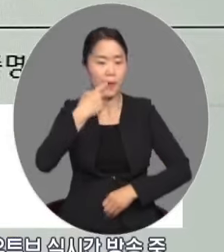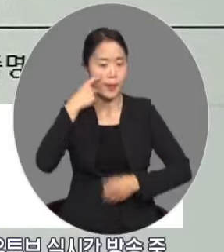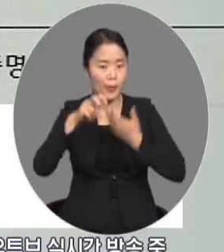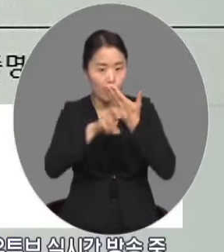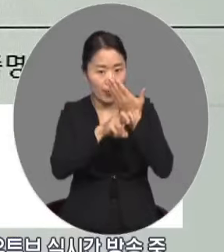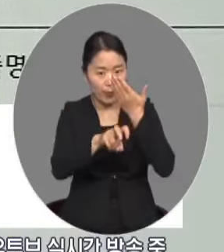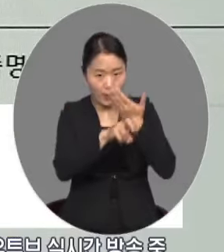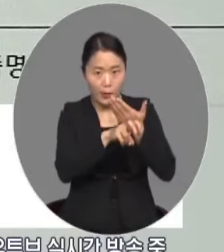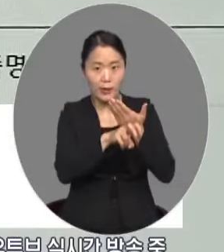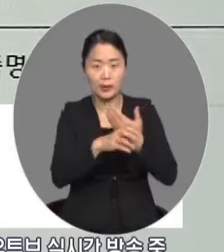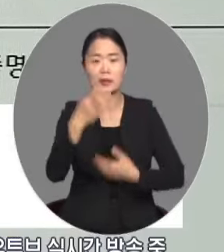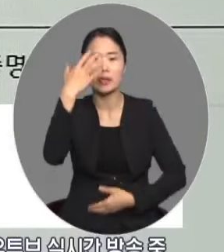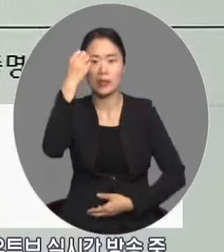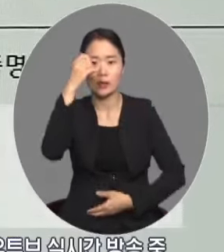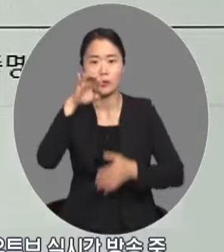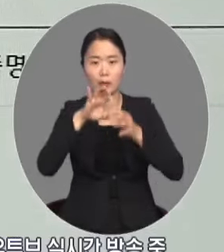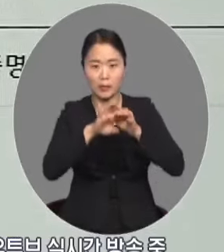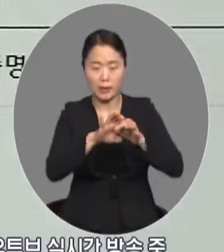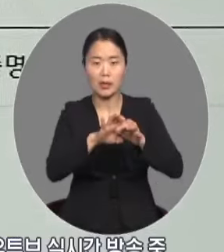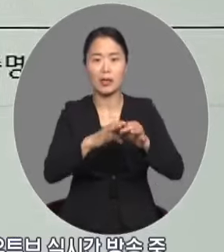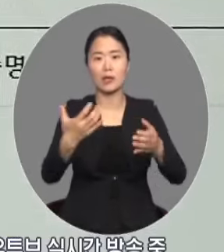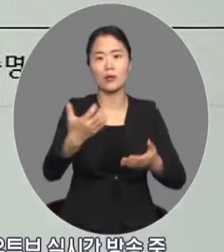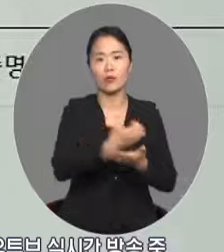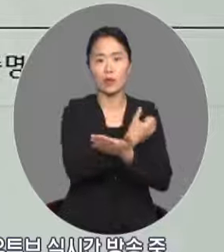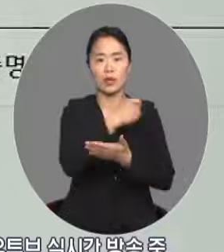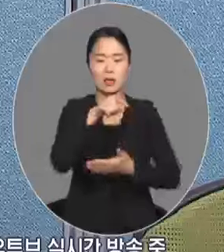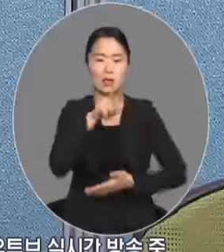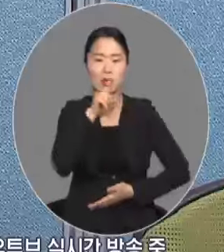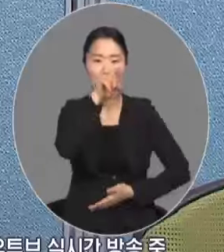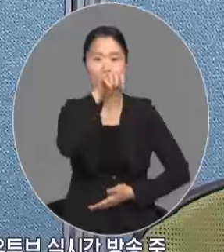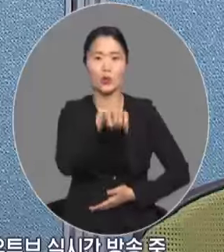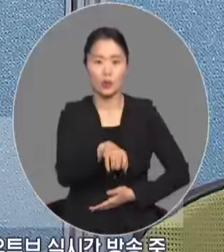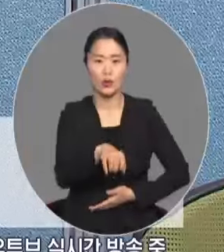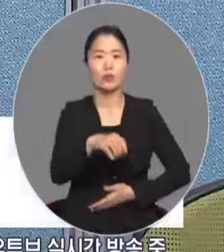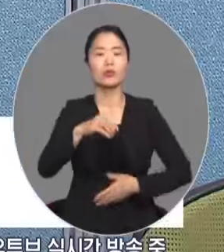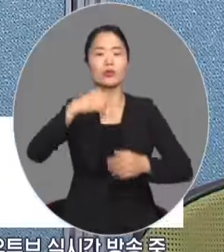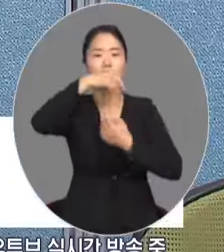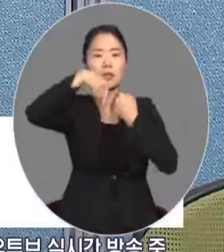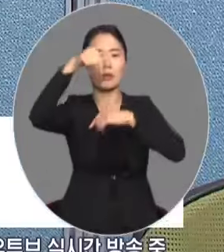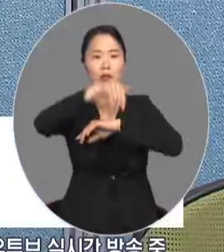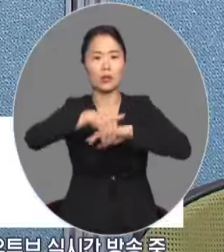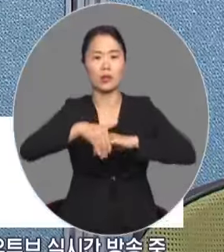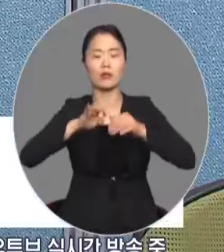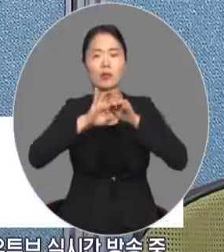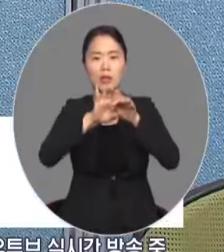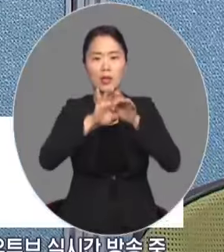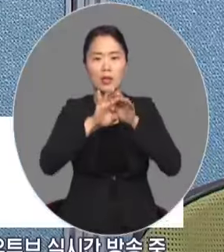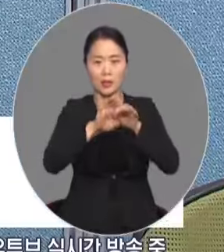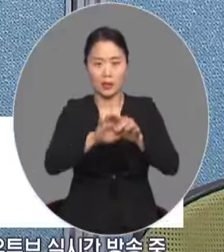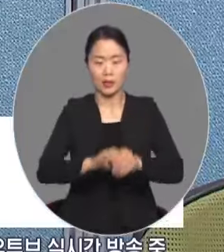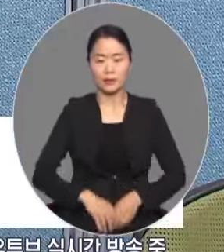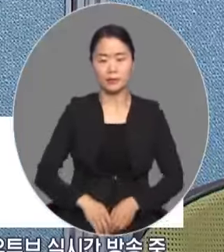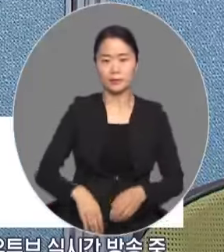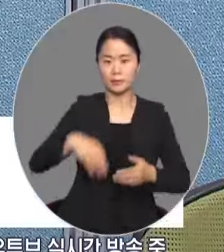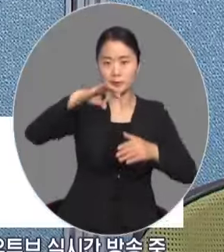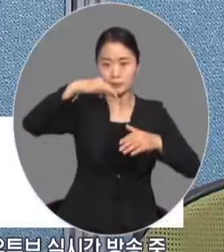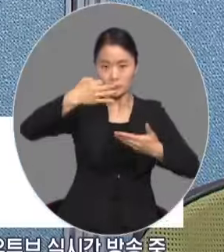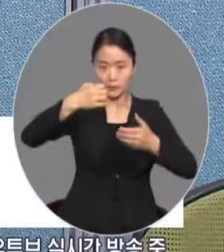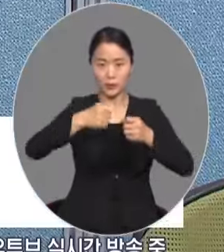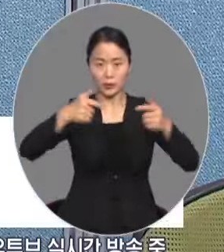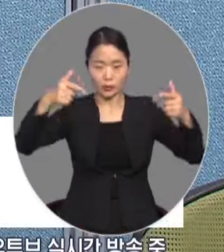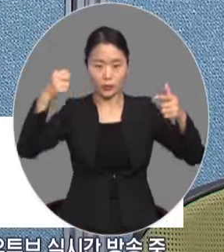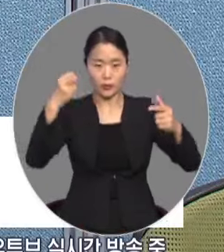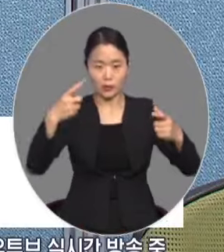추출하고 신고센터도 운영할 계획입니다 울산사랑 상품권이 소상공인의 소득 증대와 지역 경제